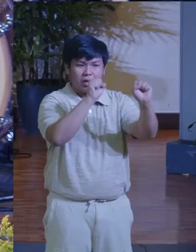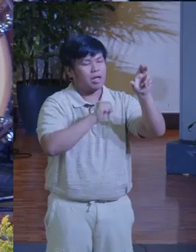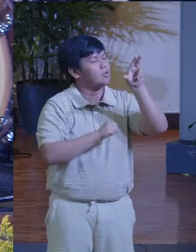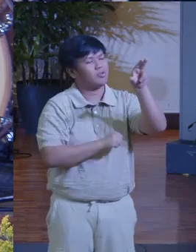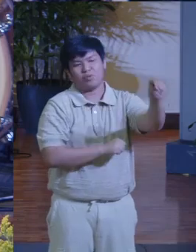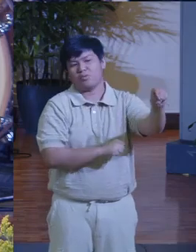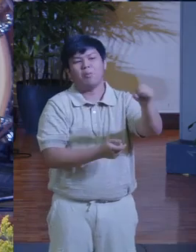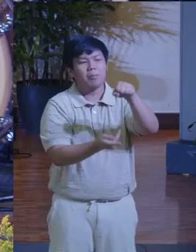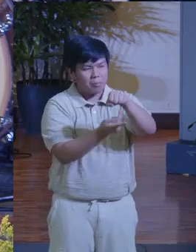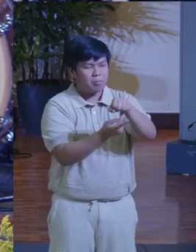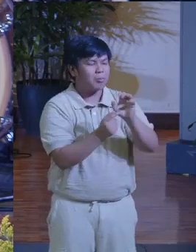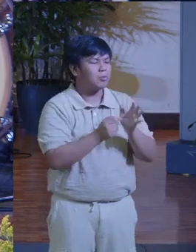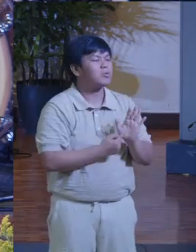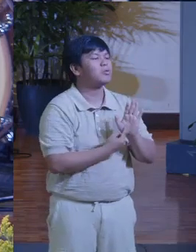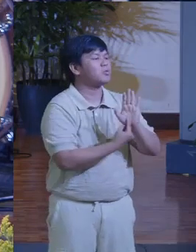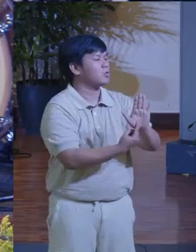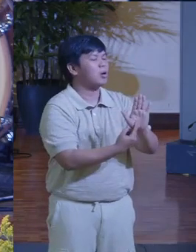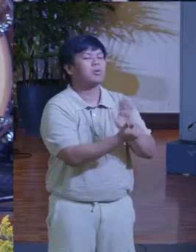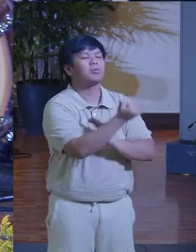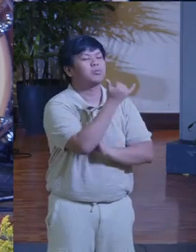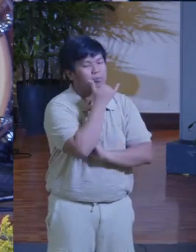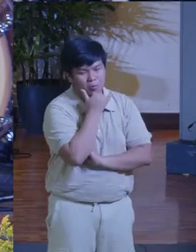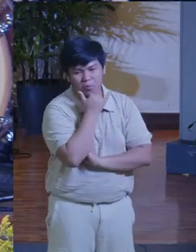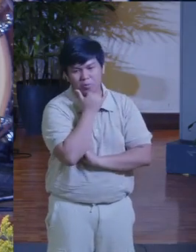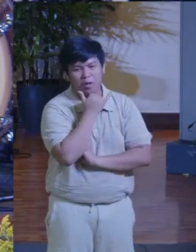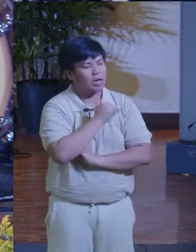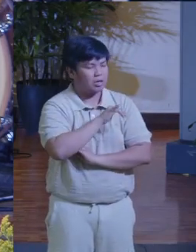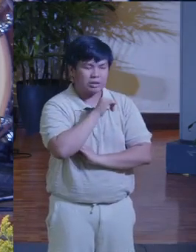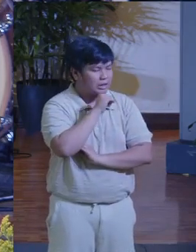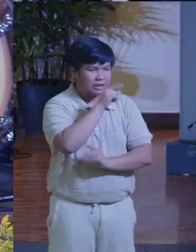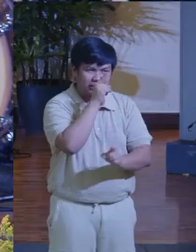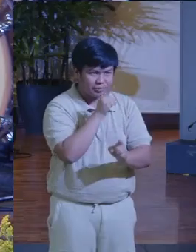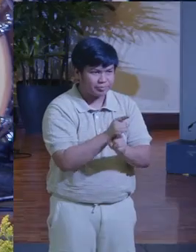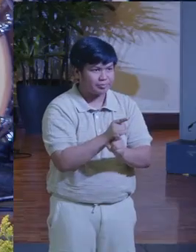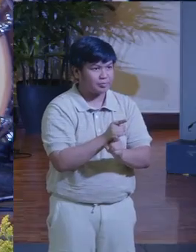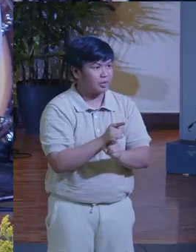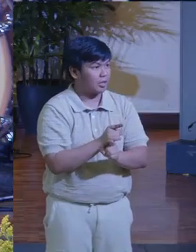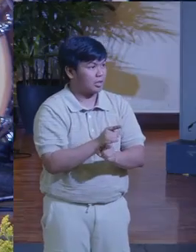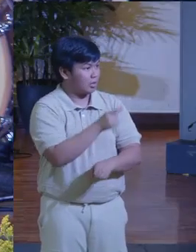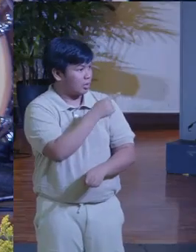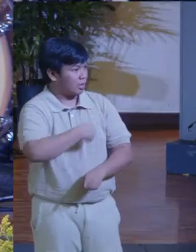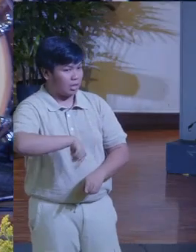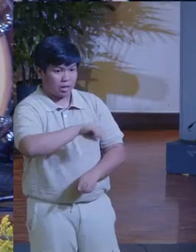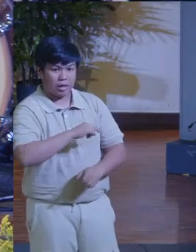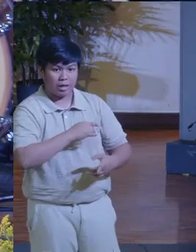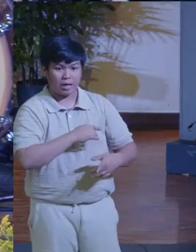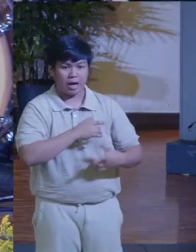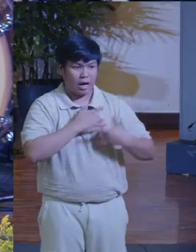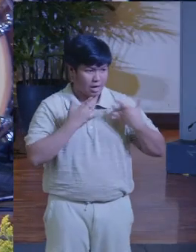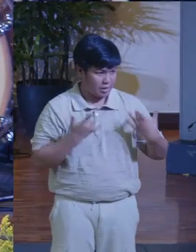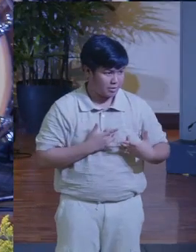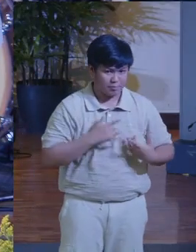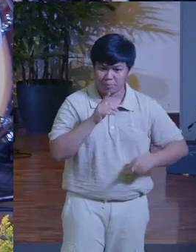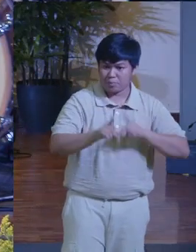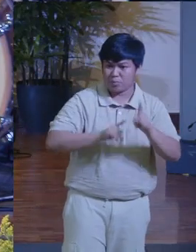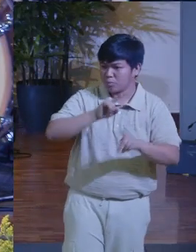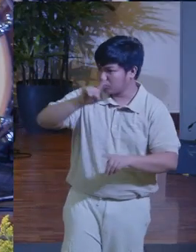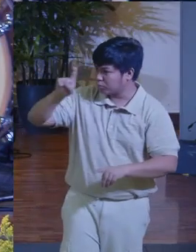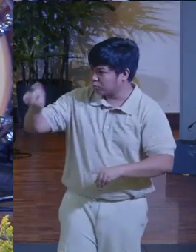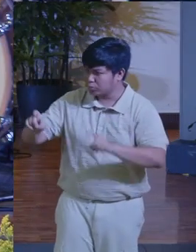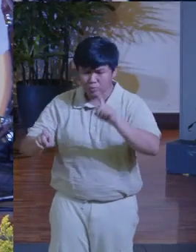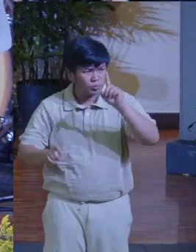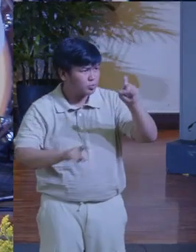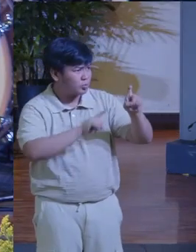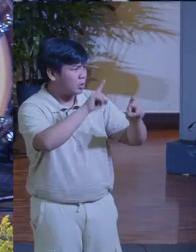Mula pa sa umpisa ng kasaysayan, ang tanong ng puso ng tao ay,